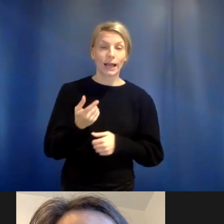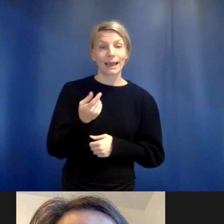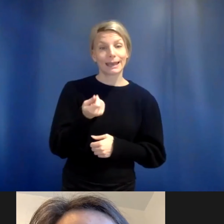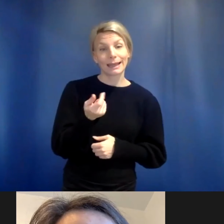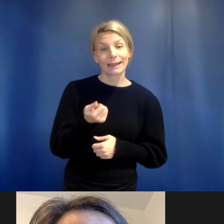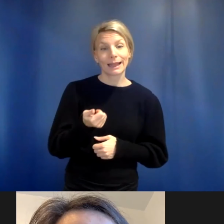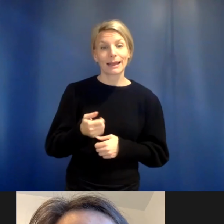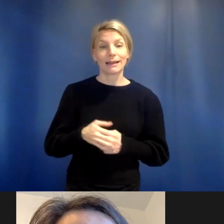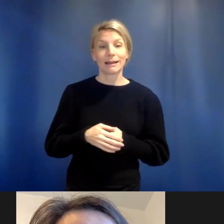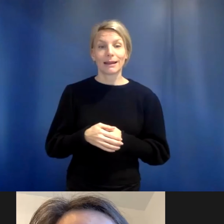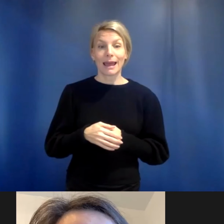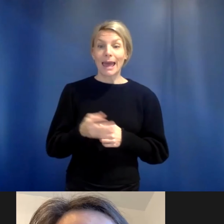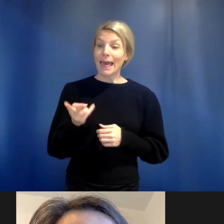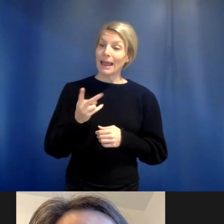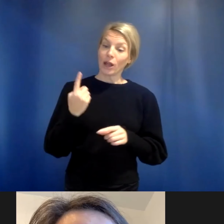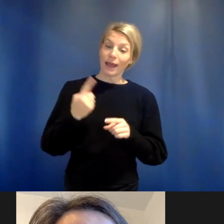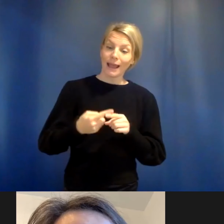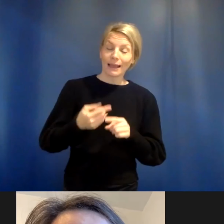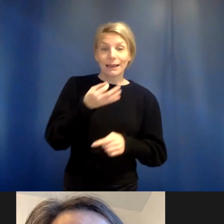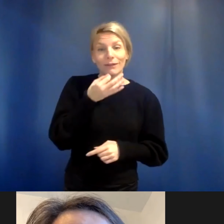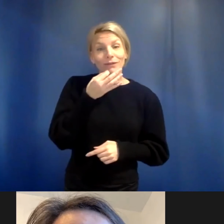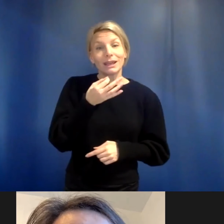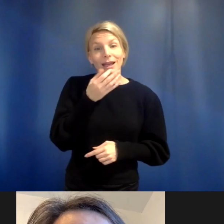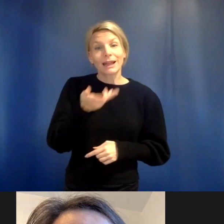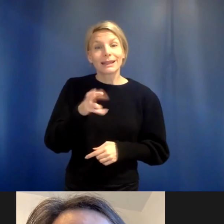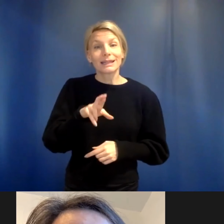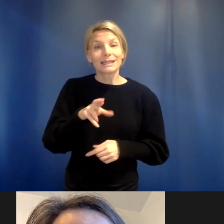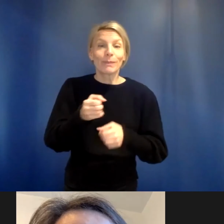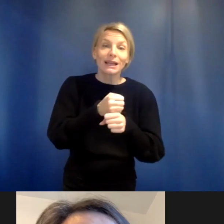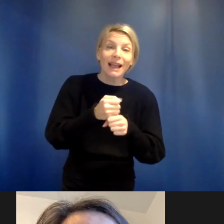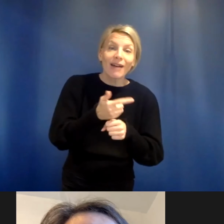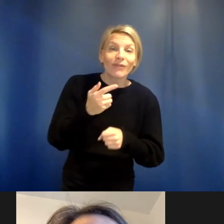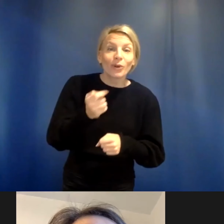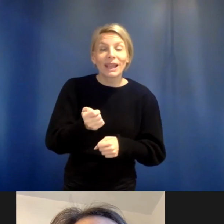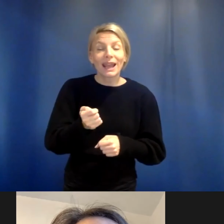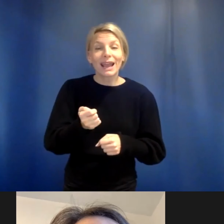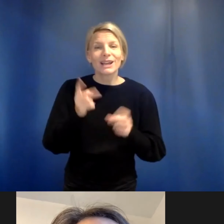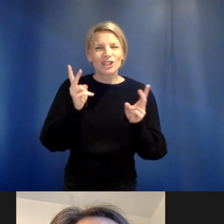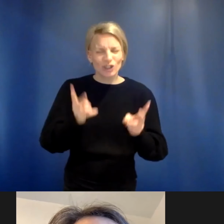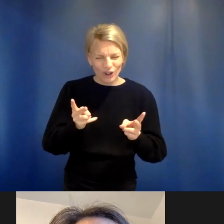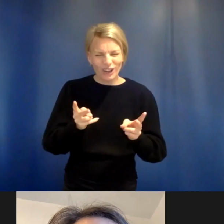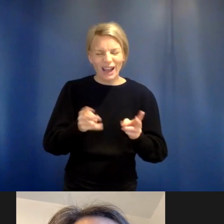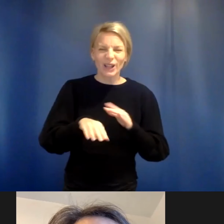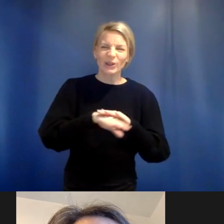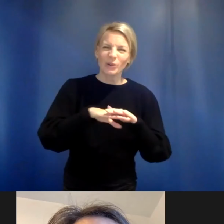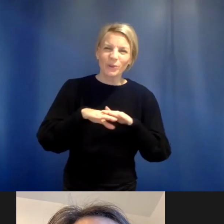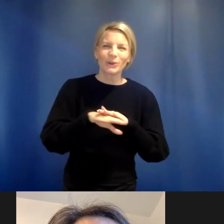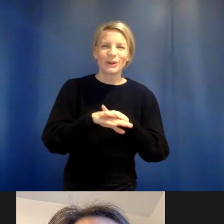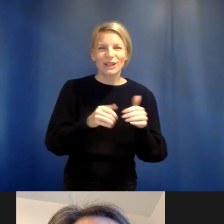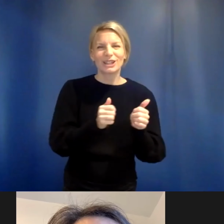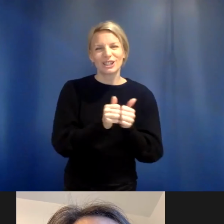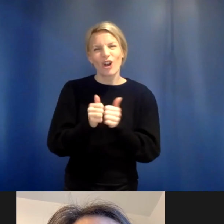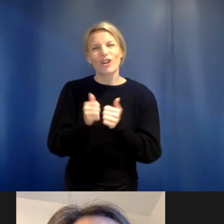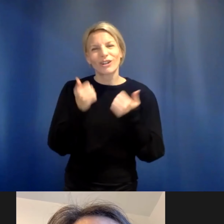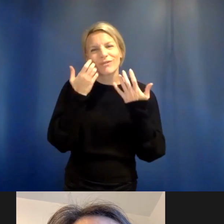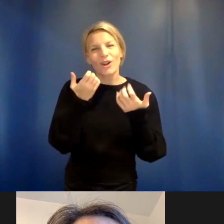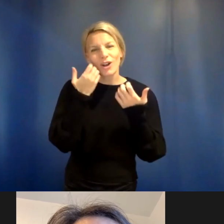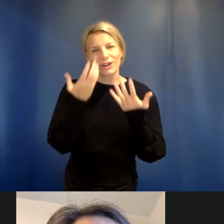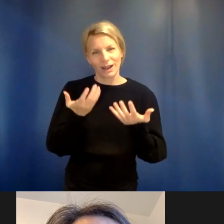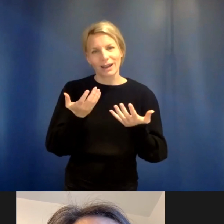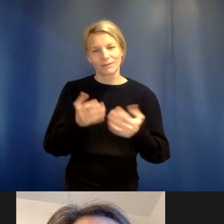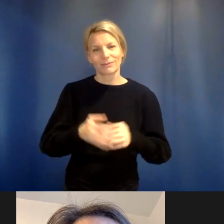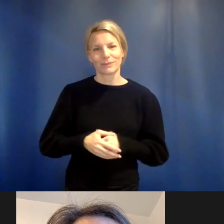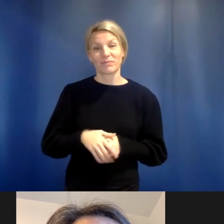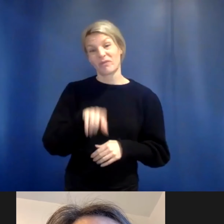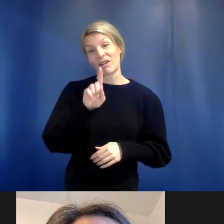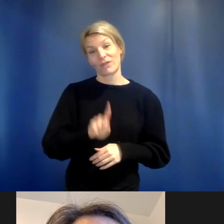Också enkel fika, sådana saker som att koka kaffe och te och sådär. Alltså sådana här basala vardagsgrejer helt enkelt framförallt.